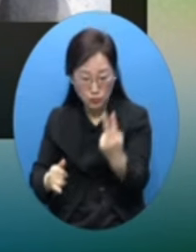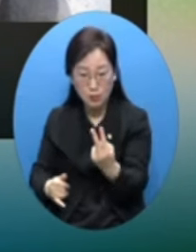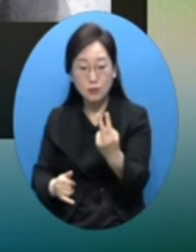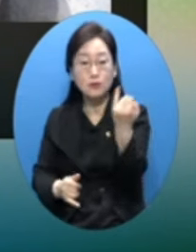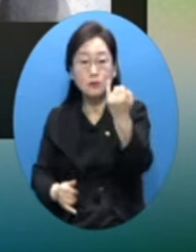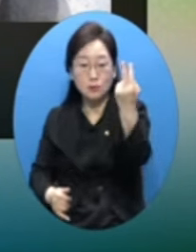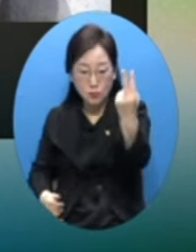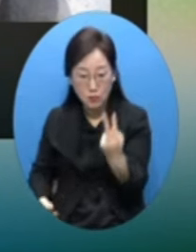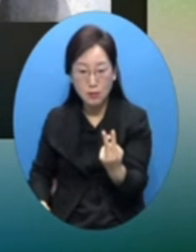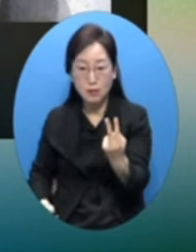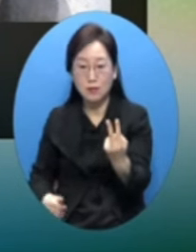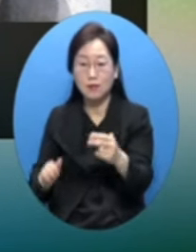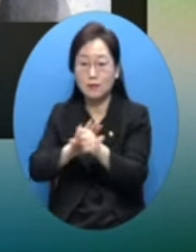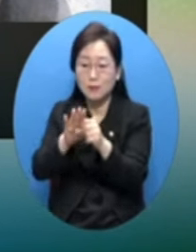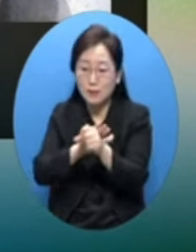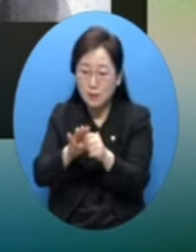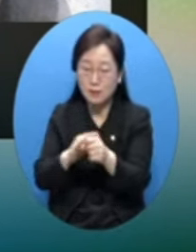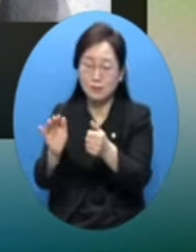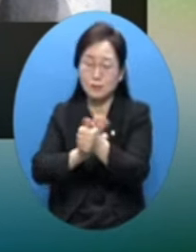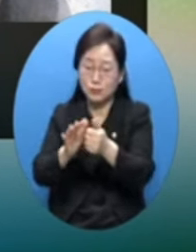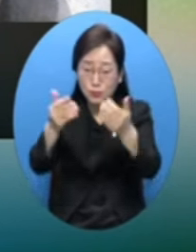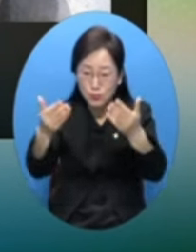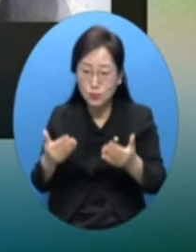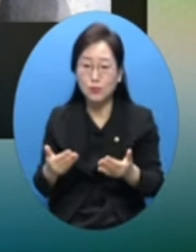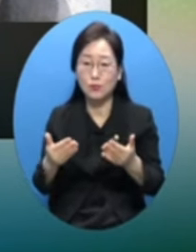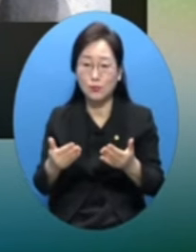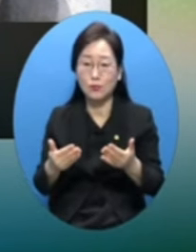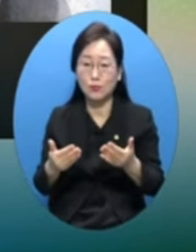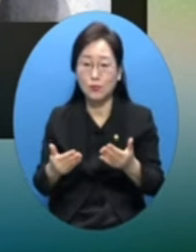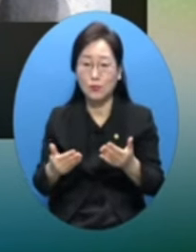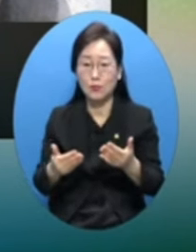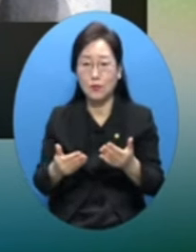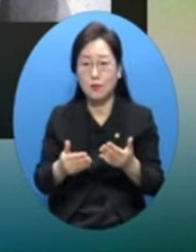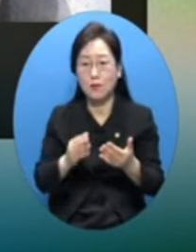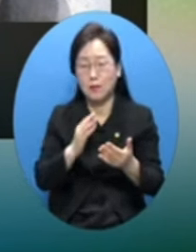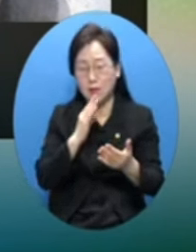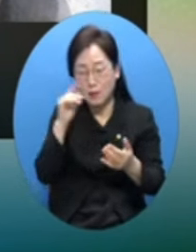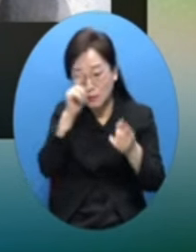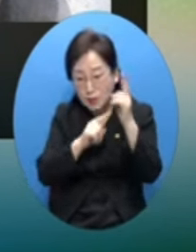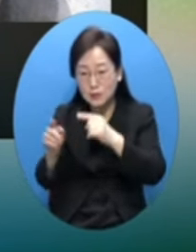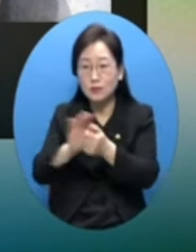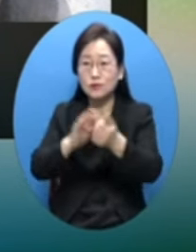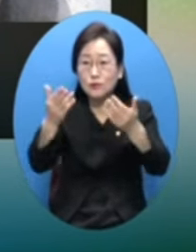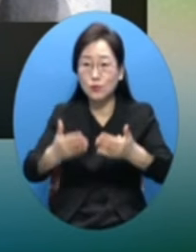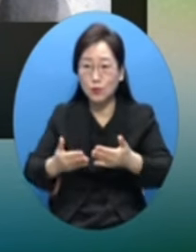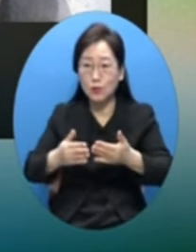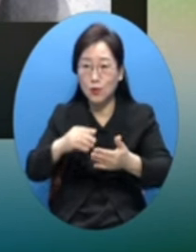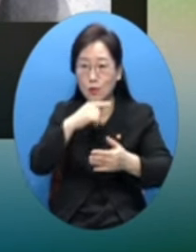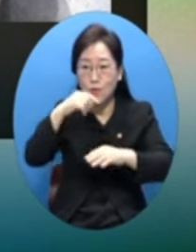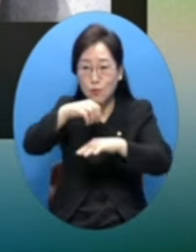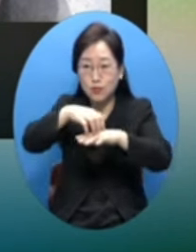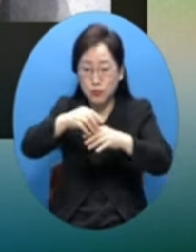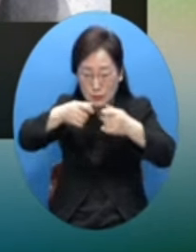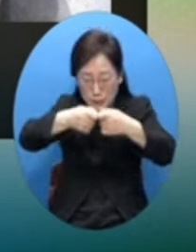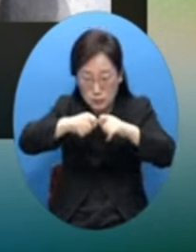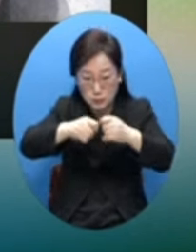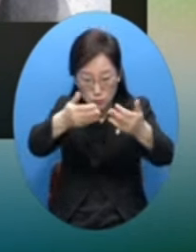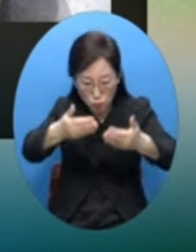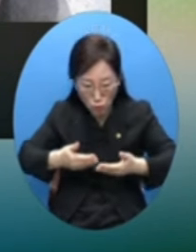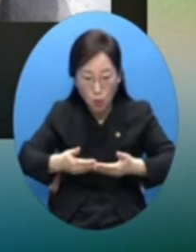저들을 정말 사랑으로 섬기면서 저들의 차를 상처를 치유해주고 고름을 짜내주고 하는 그런